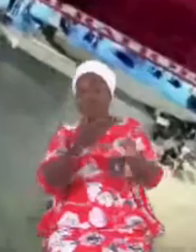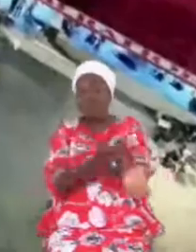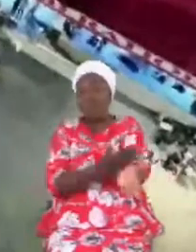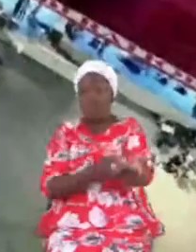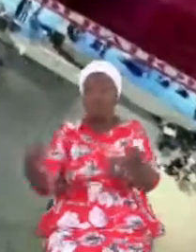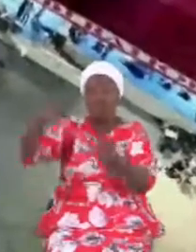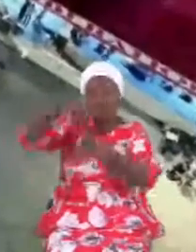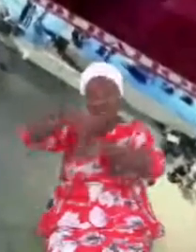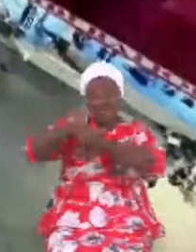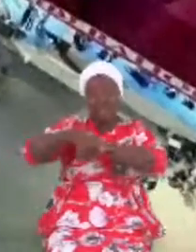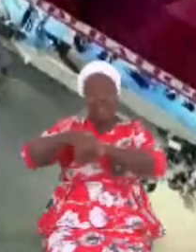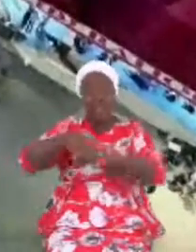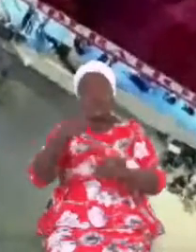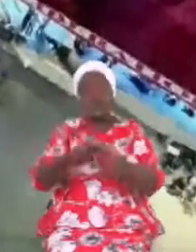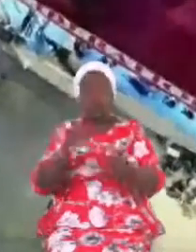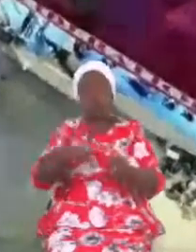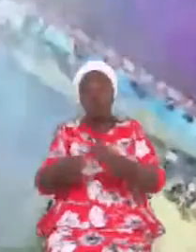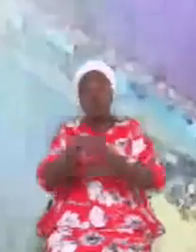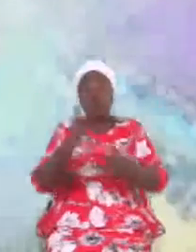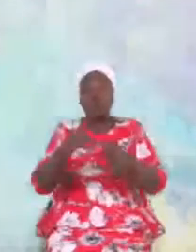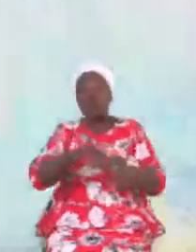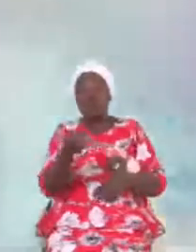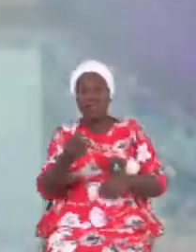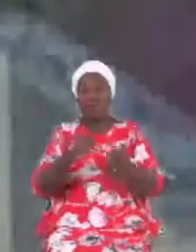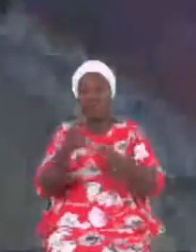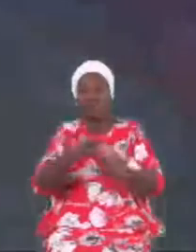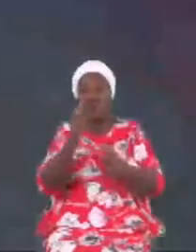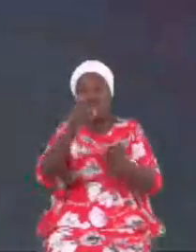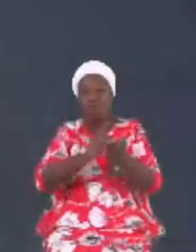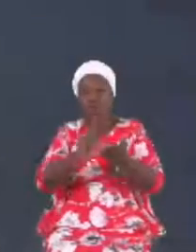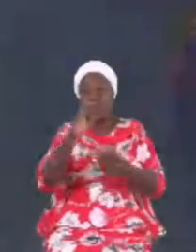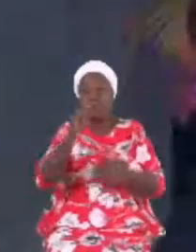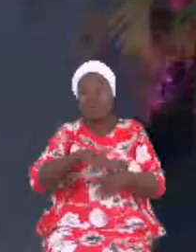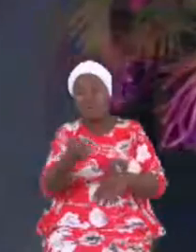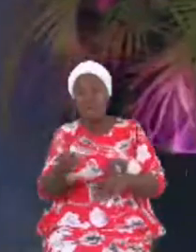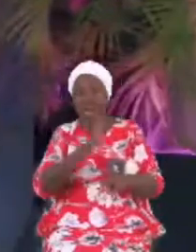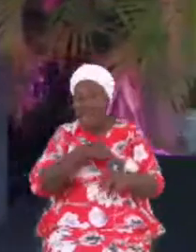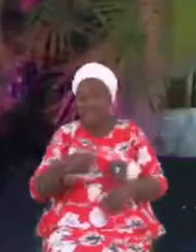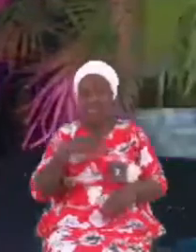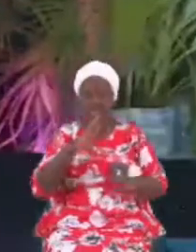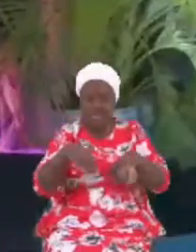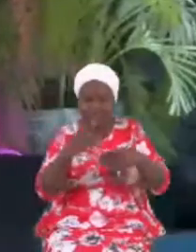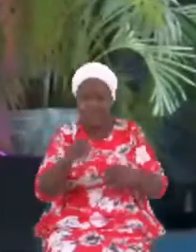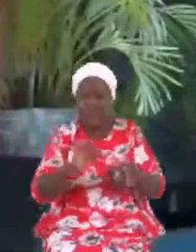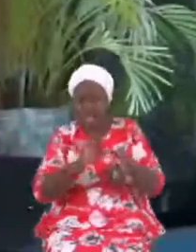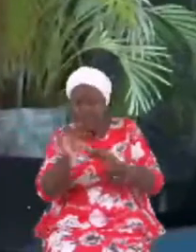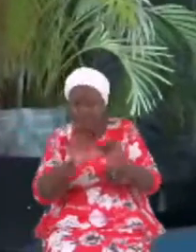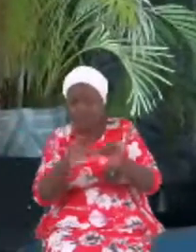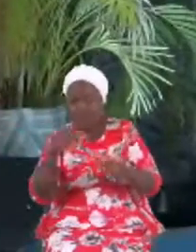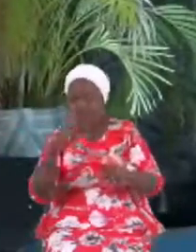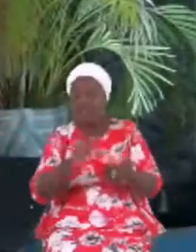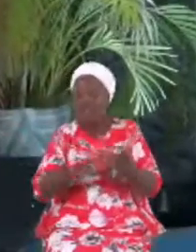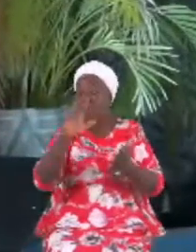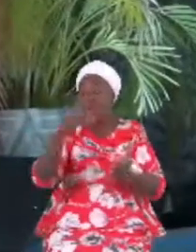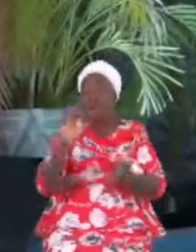la nuit, d'un jour à un autre, d'une semaine à une autre, et vous donnez les explications de